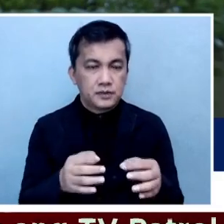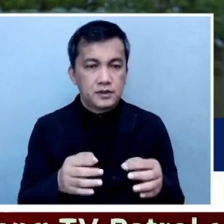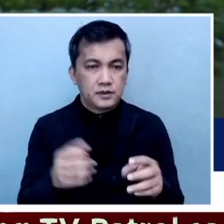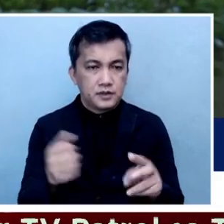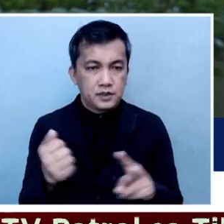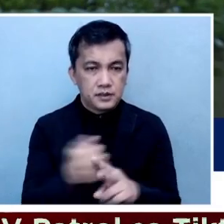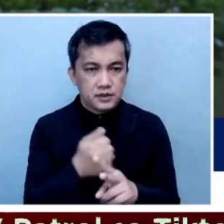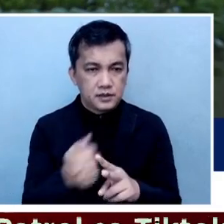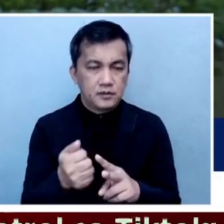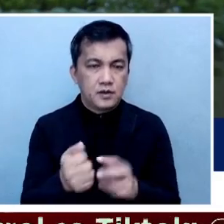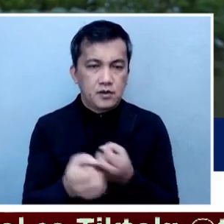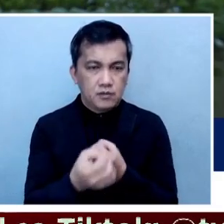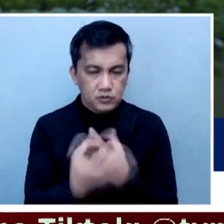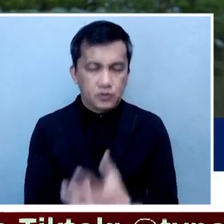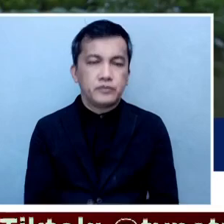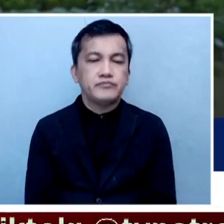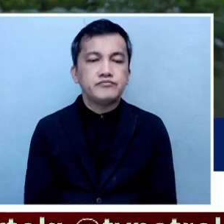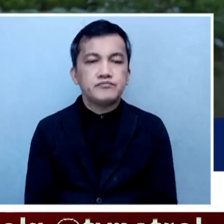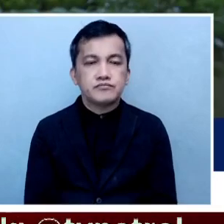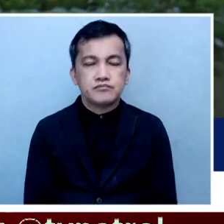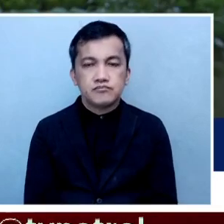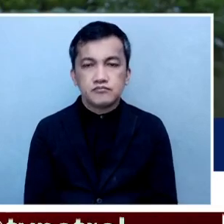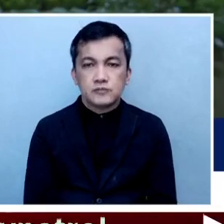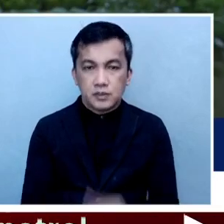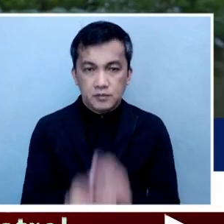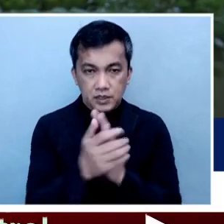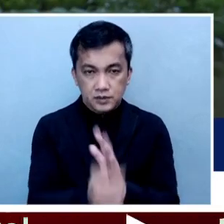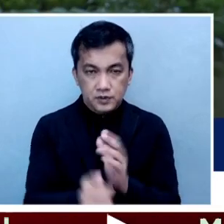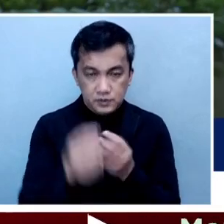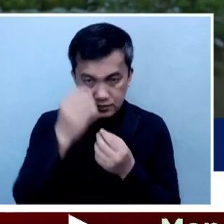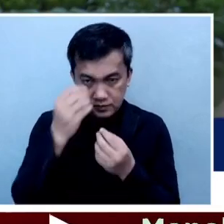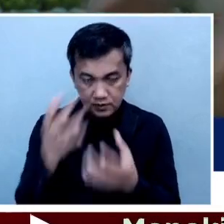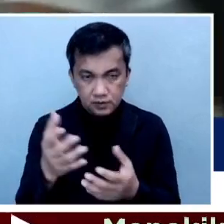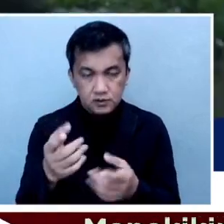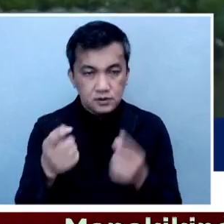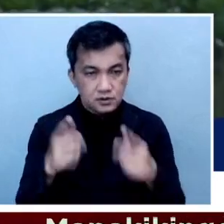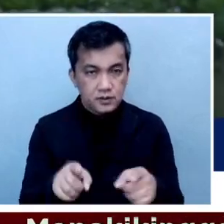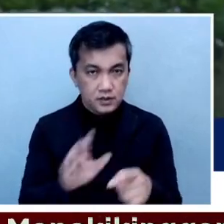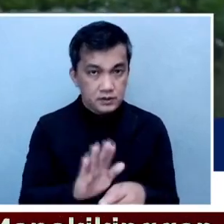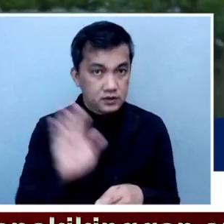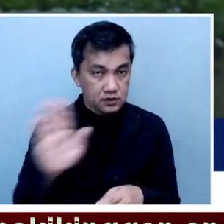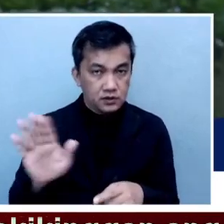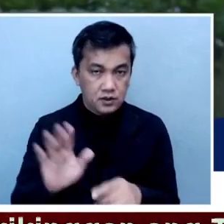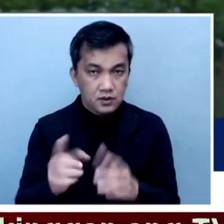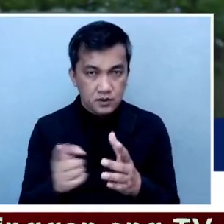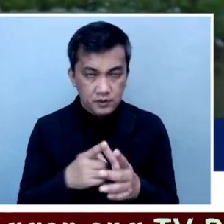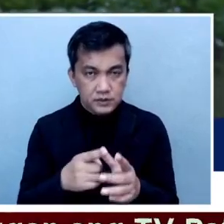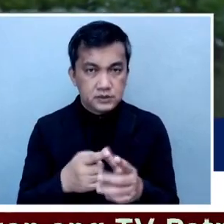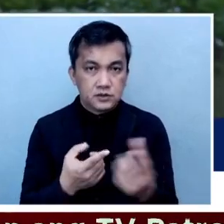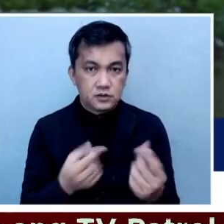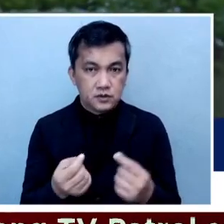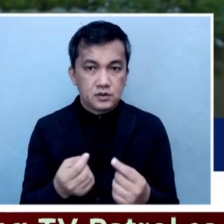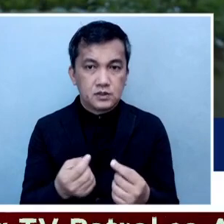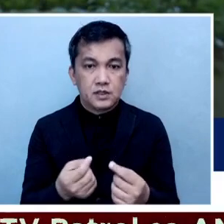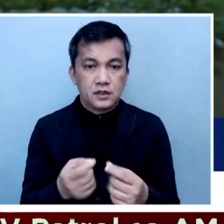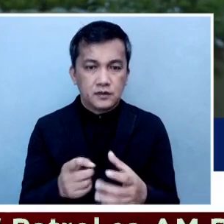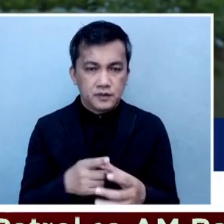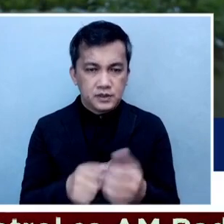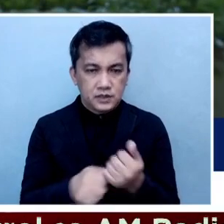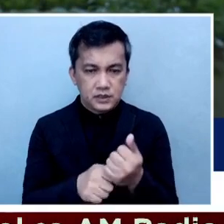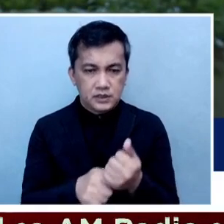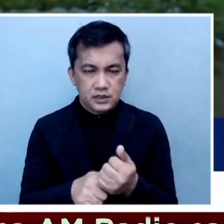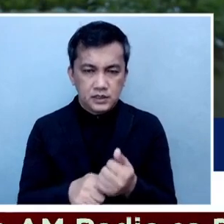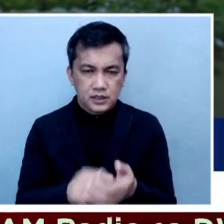sila ng paputok. Ang payo ng mga eksperto, kung sakaling mangyari ito sa inyo, ang unang dapat gawin o ang first aid ay hugasan